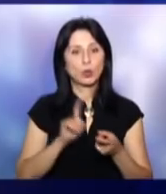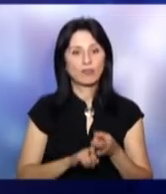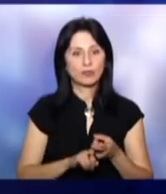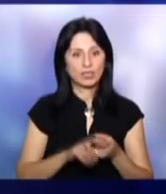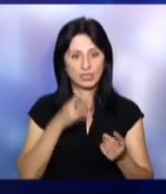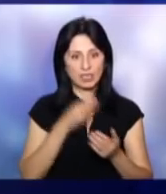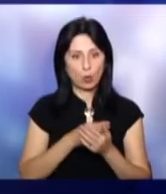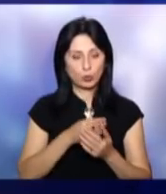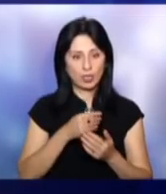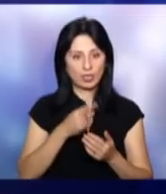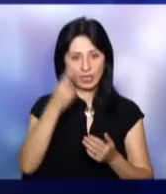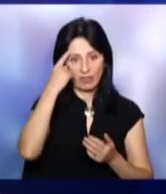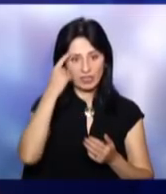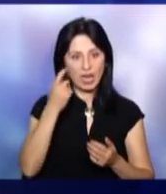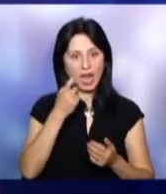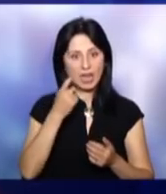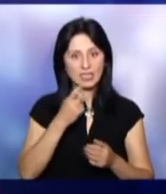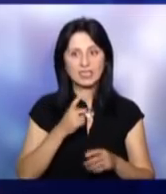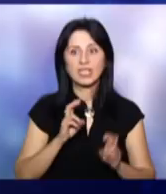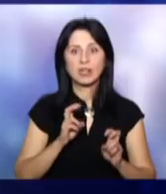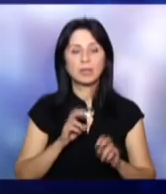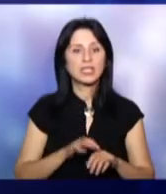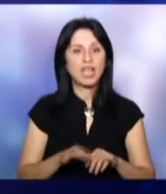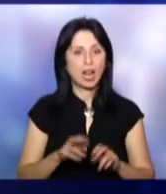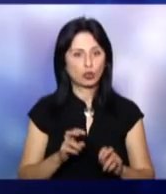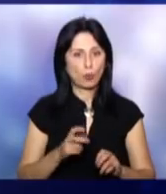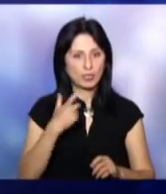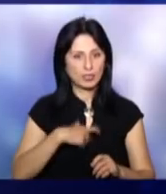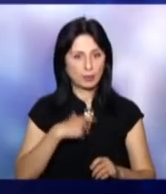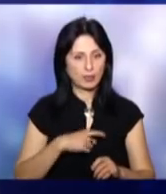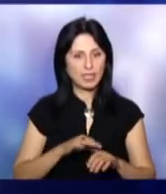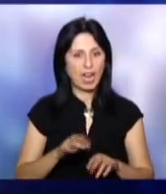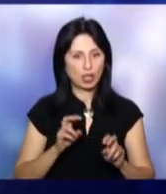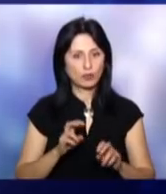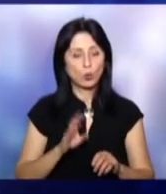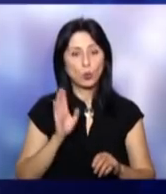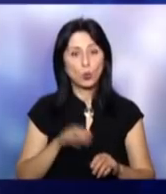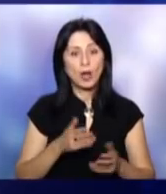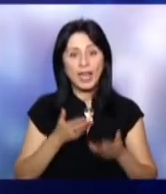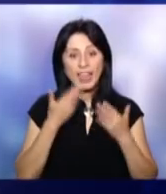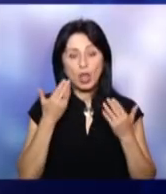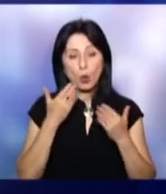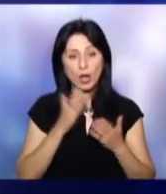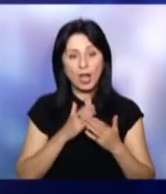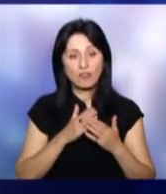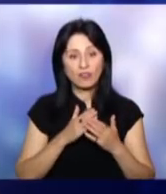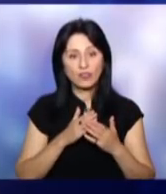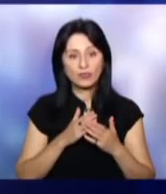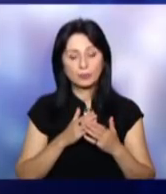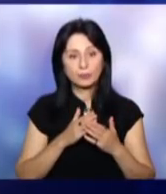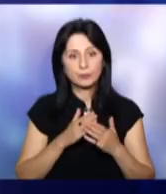ხოლმე საკუთარ თავზე მაღალი ხარისხის ძალადობას და რაც შეეხება აი უფრო იოლია სხვათაშორის